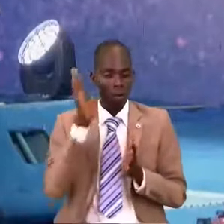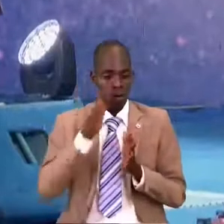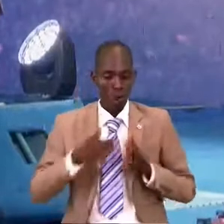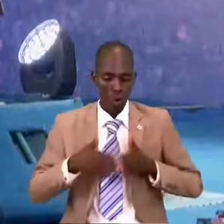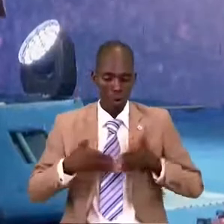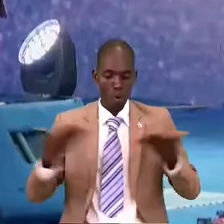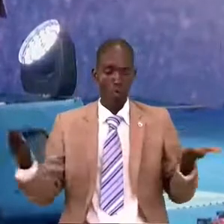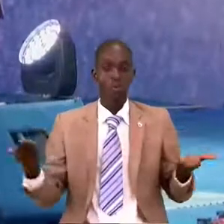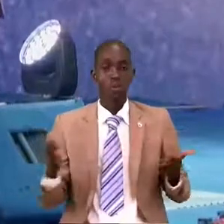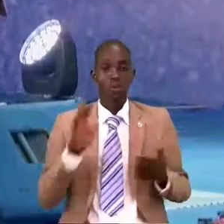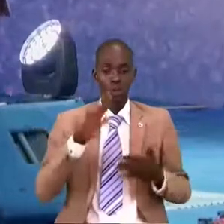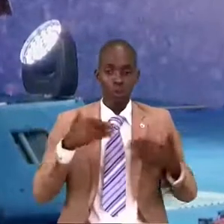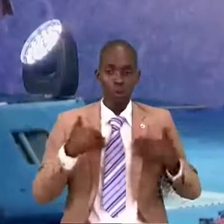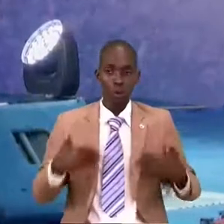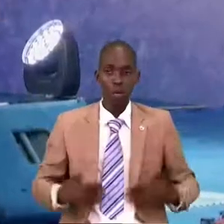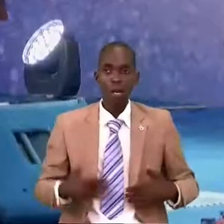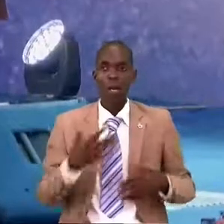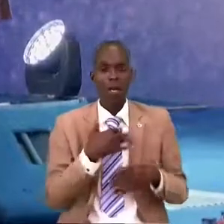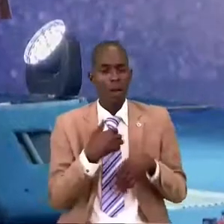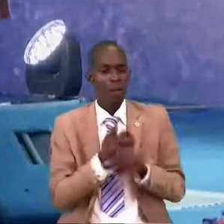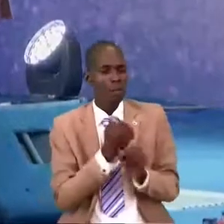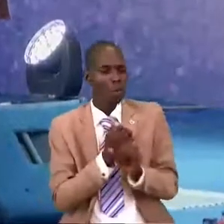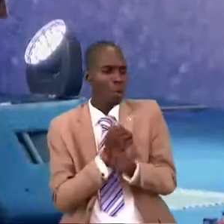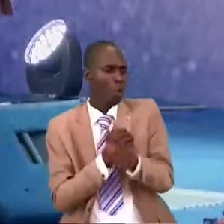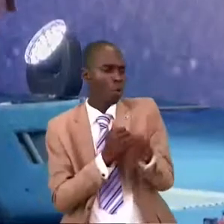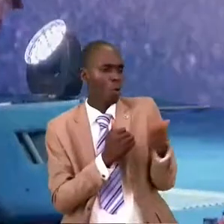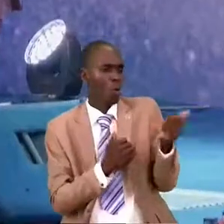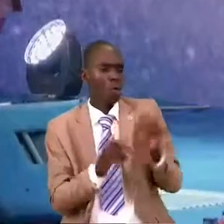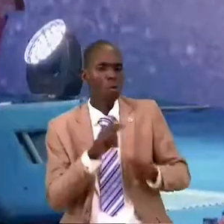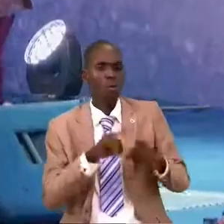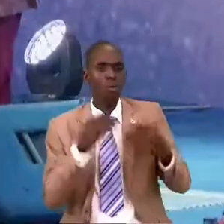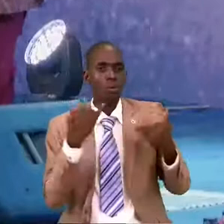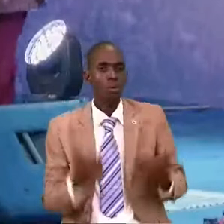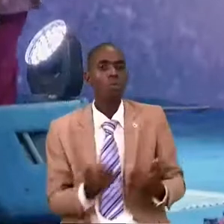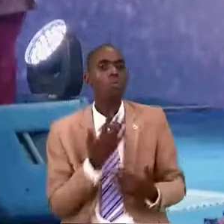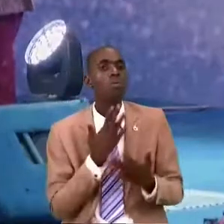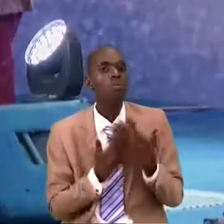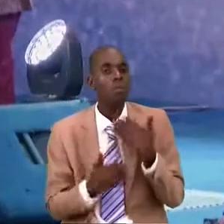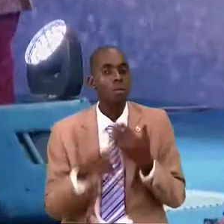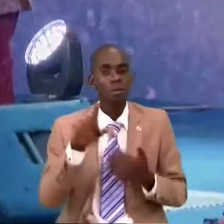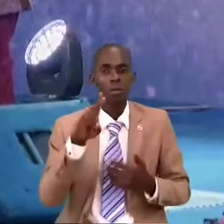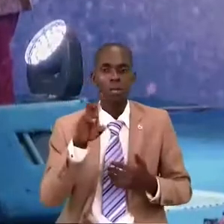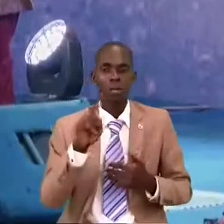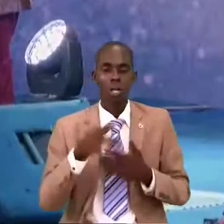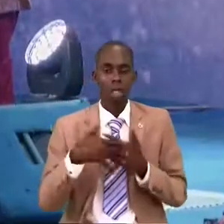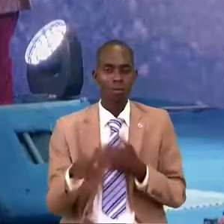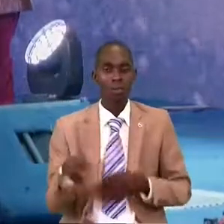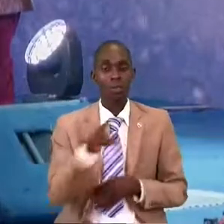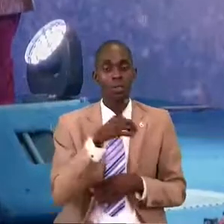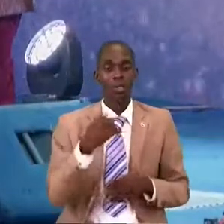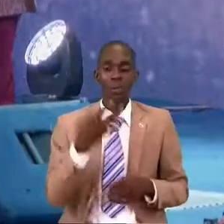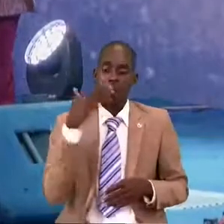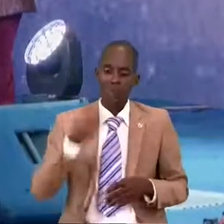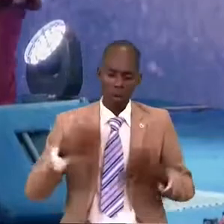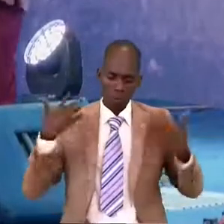convoiter. Les habits que je portais, je ne les porte plus. Les mensonges que je